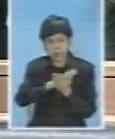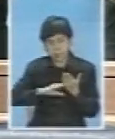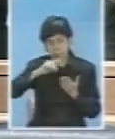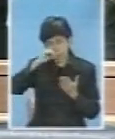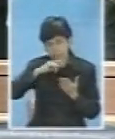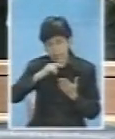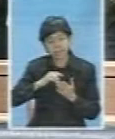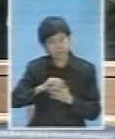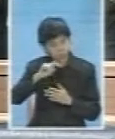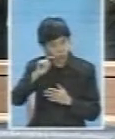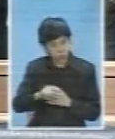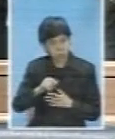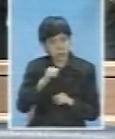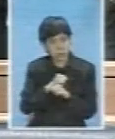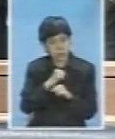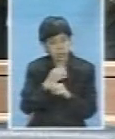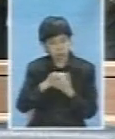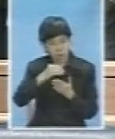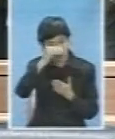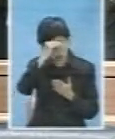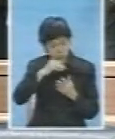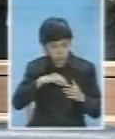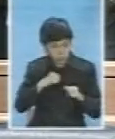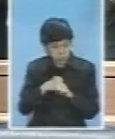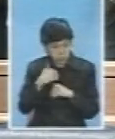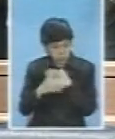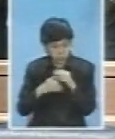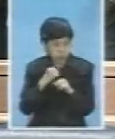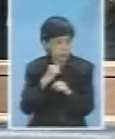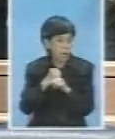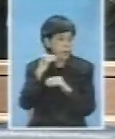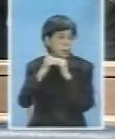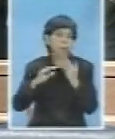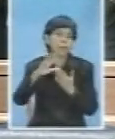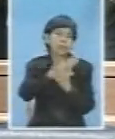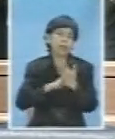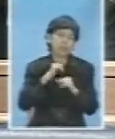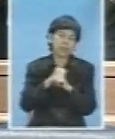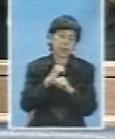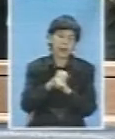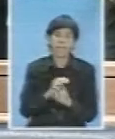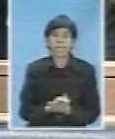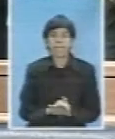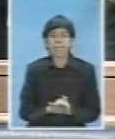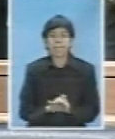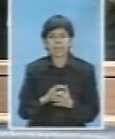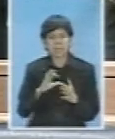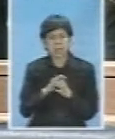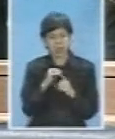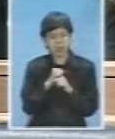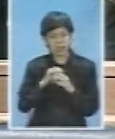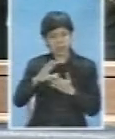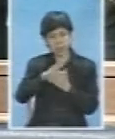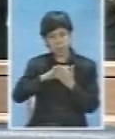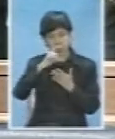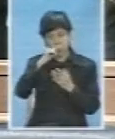รานั้นมีความจำเป็นที่จะต้องใช้การศึกษาเพื่อขับเคลื่อนในการพัฒนาประเทศชาติของเราโดยเฉพาะการนำพาประเทศช